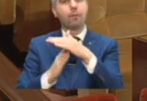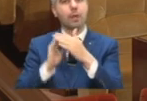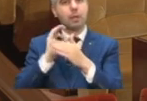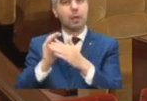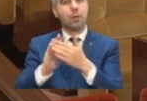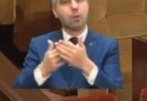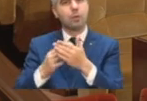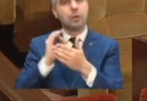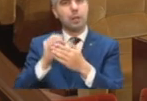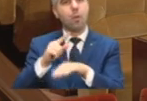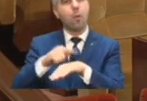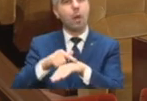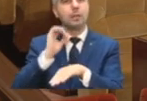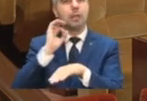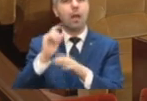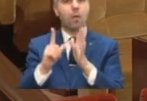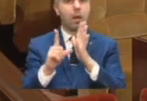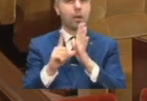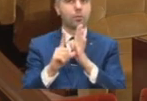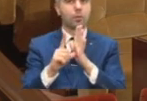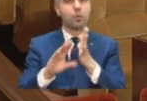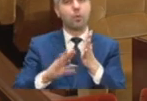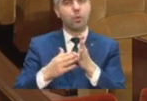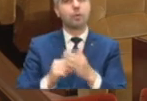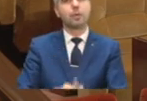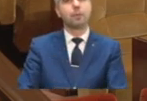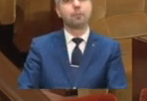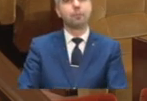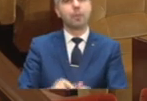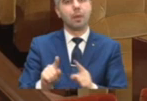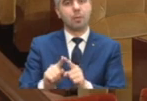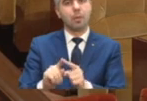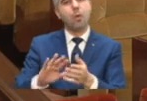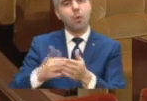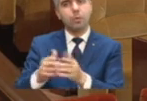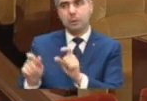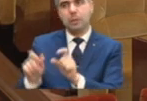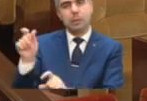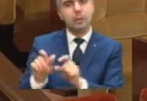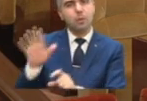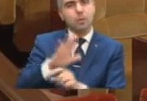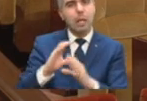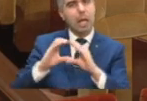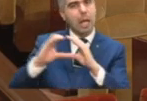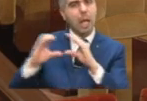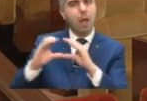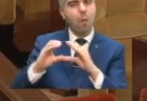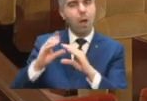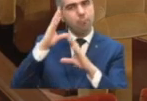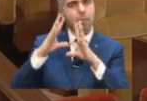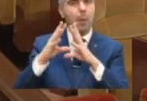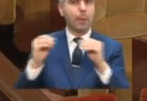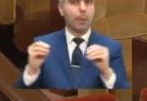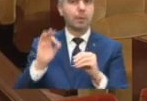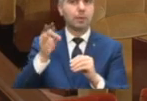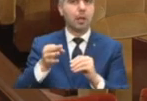تعبيره في وقته القانوني، ونتمنى أن يتم قبول الآراء بيننا والحوار بشكل أريحي